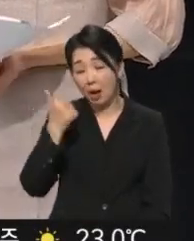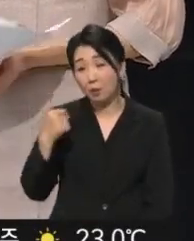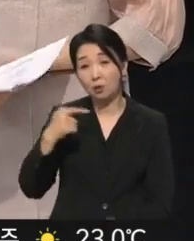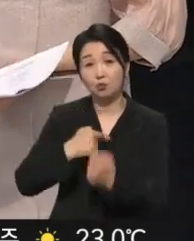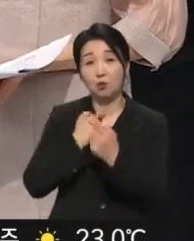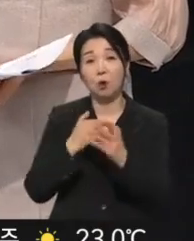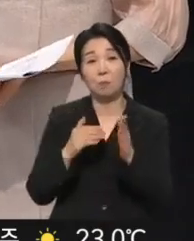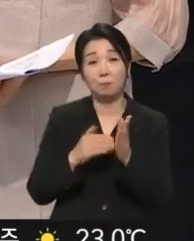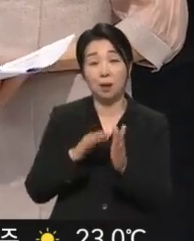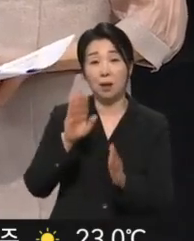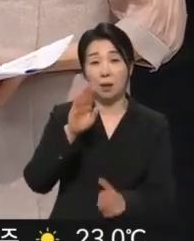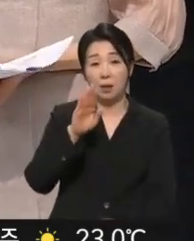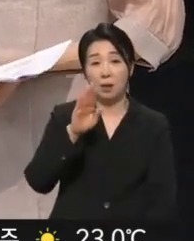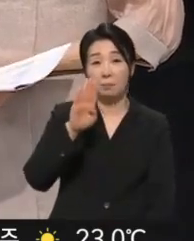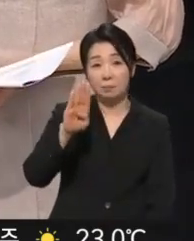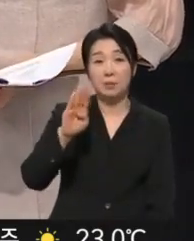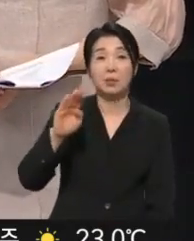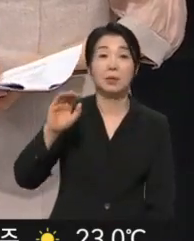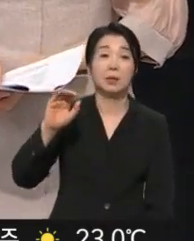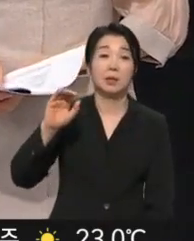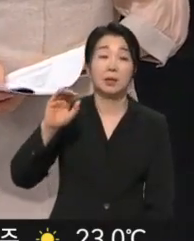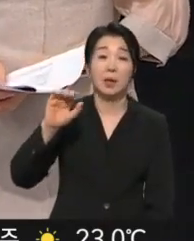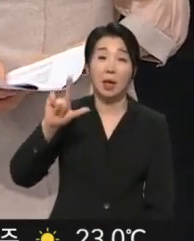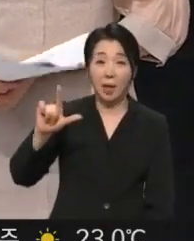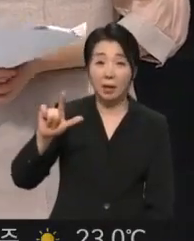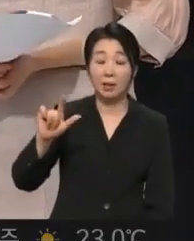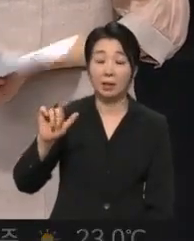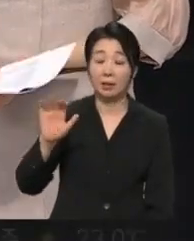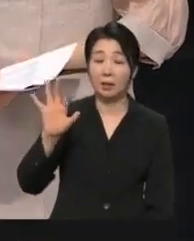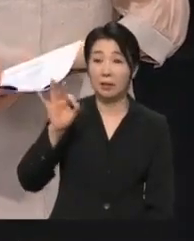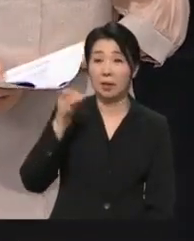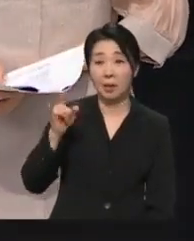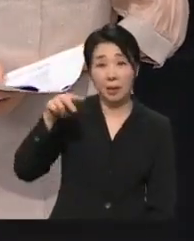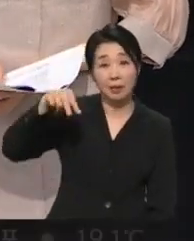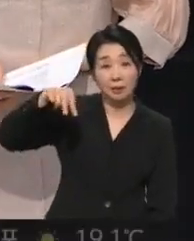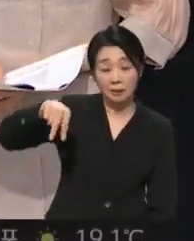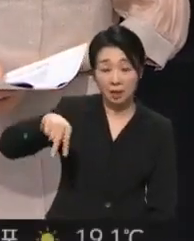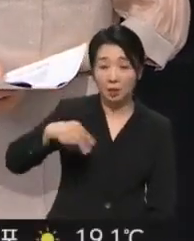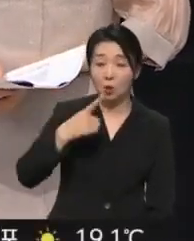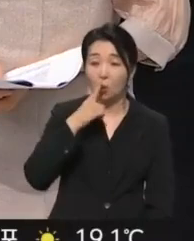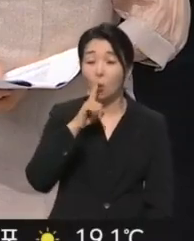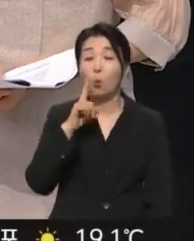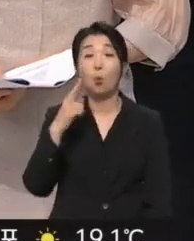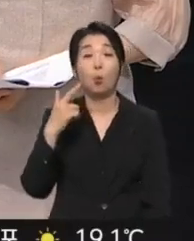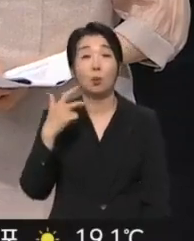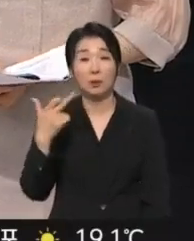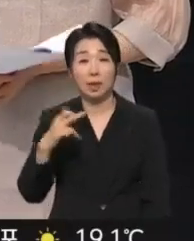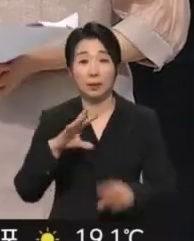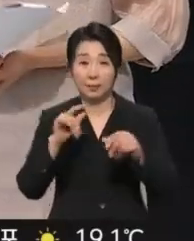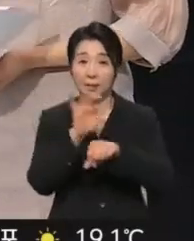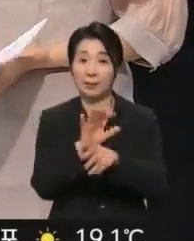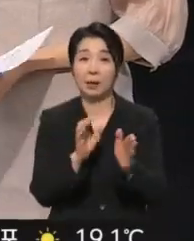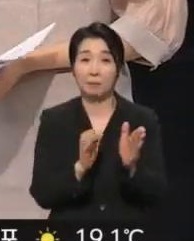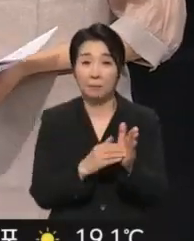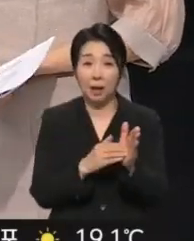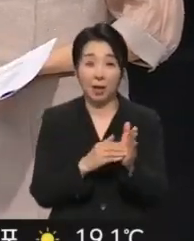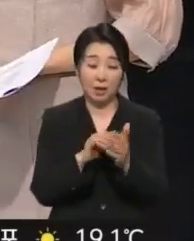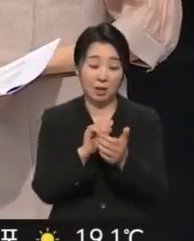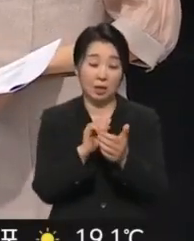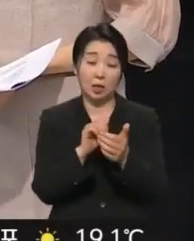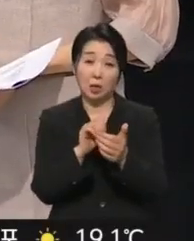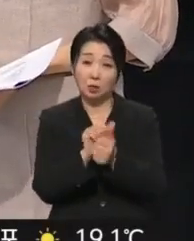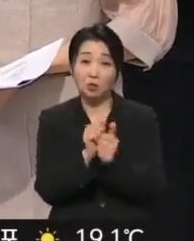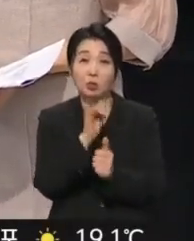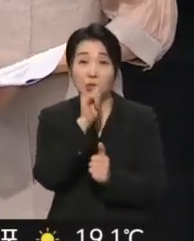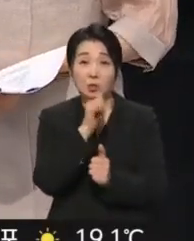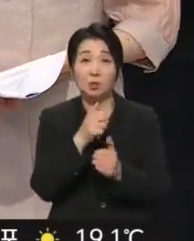운영하던 BLSS라는 회사가 경기도 오산 땅을 취득했는데 해당 회사의 주식 지분이 있는 전우원 씨에게도 취득세